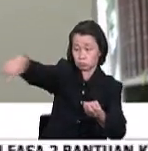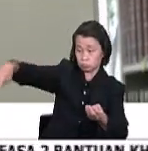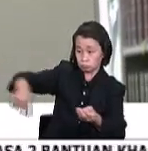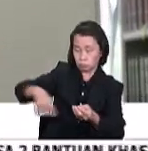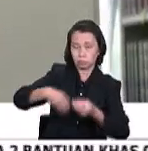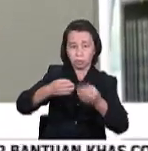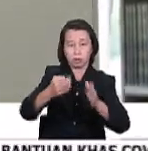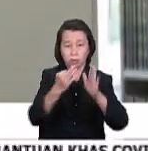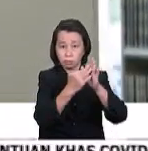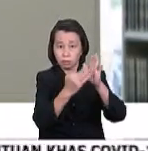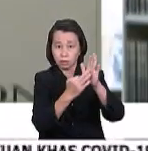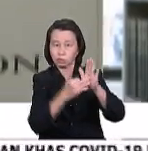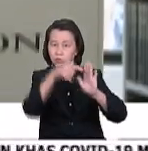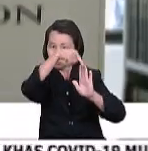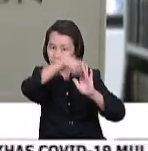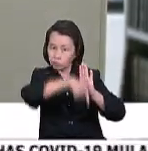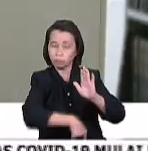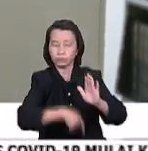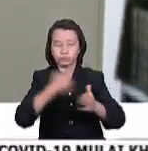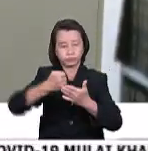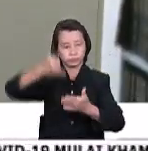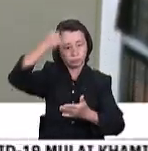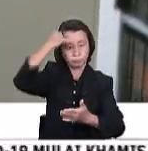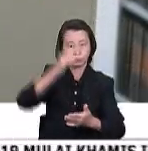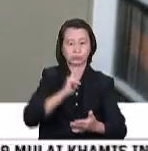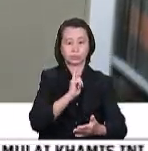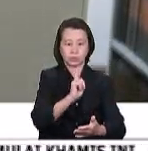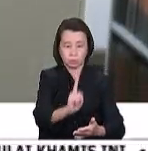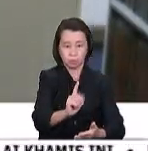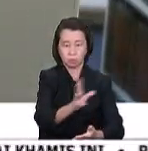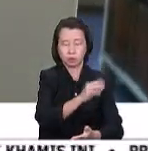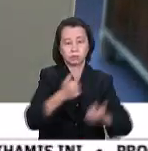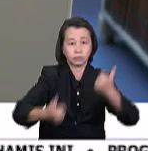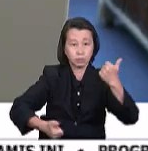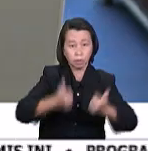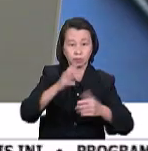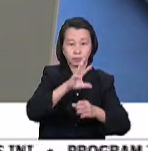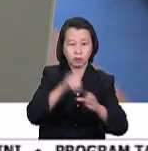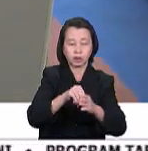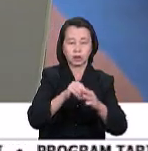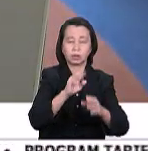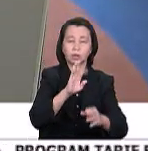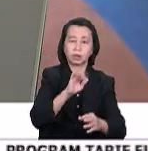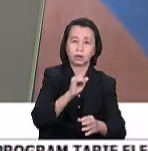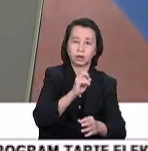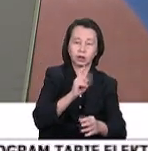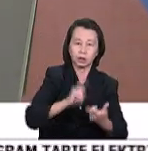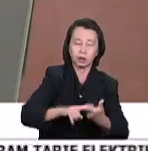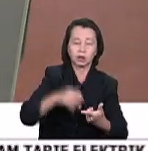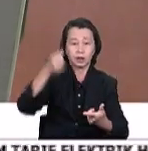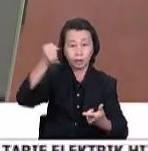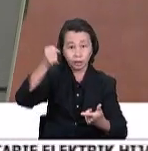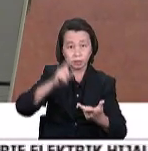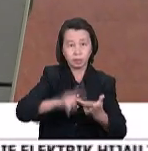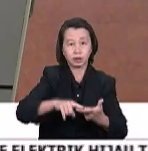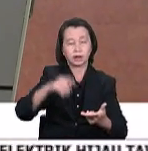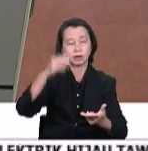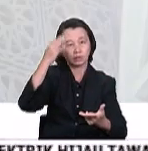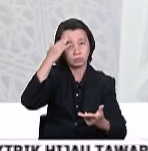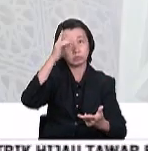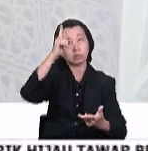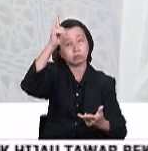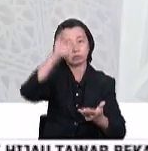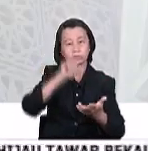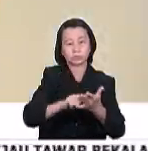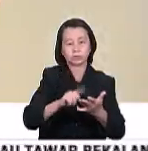memberikan fakta-fakta terperinci mengenai ilmu Islam itu sendiri, sama ada melibatkan fiqh, akidah, tauhid dan falsafah.